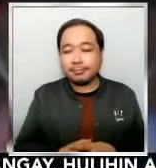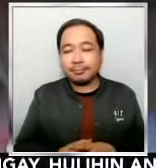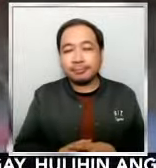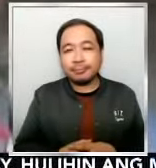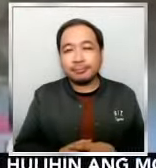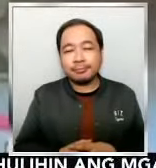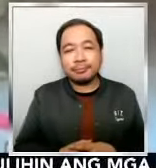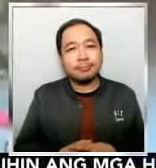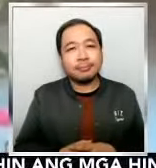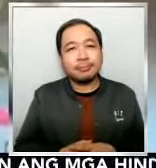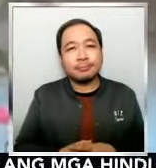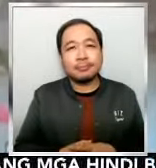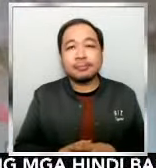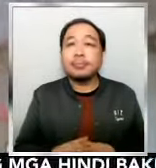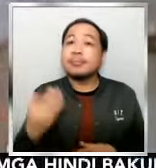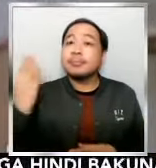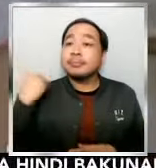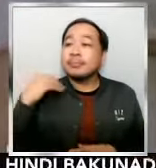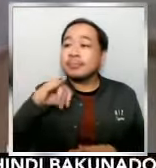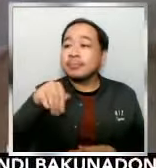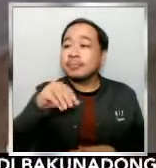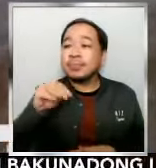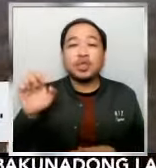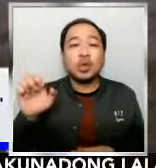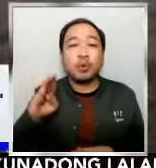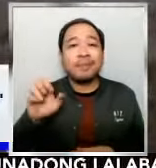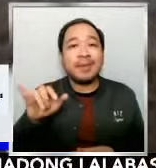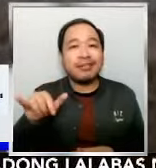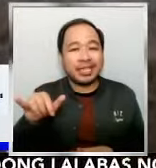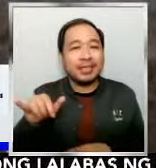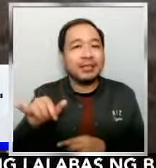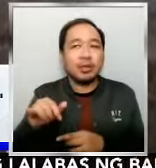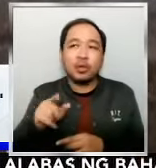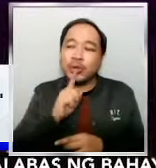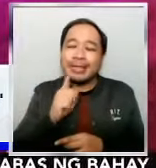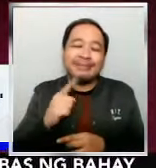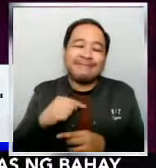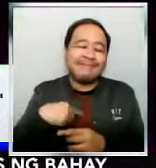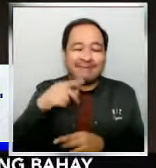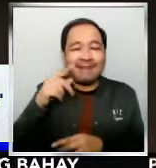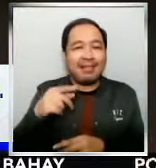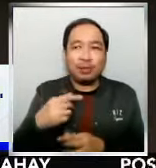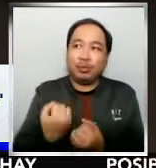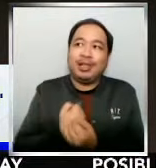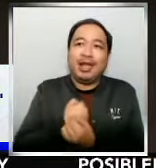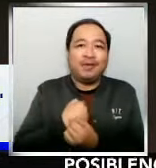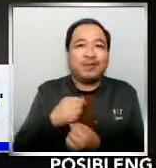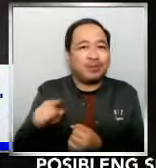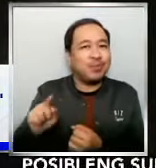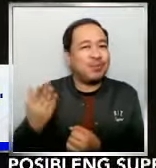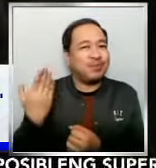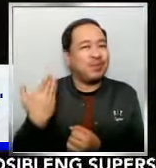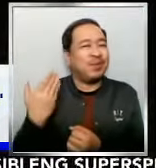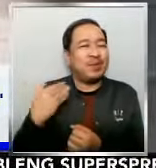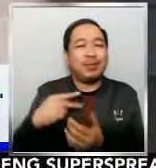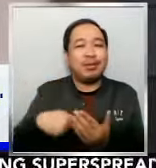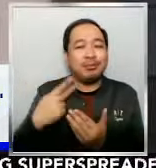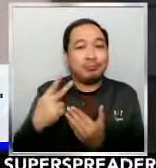Ang dating Joe Berry na minahal natin sa unanay, muli tayong mapapahanga sa bagong seryeng Little